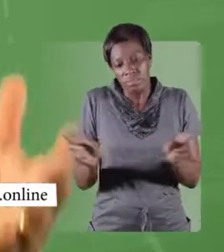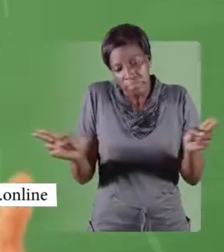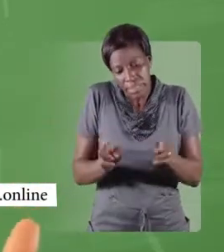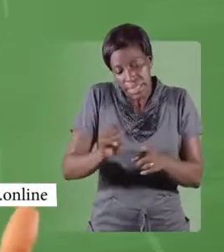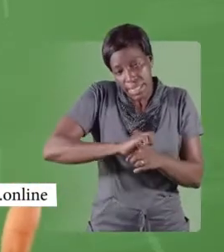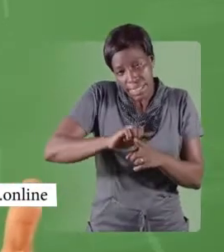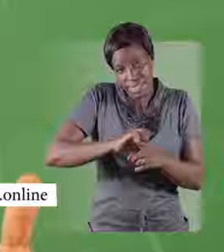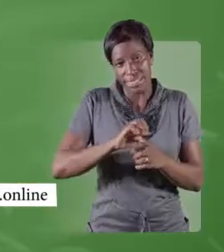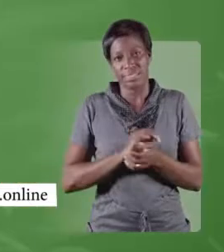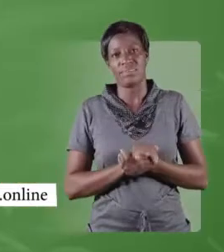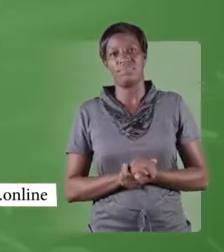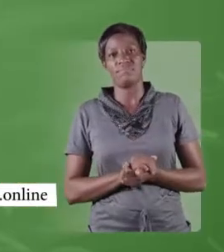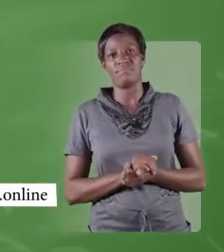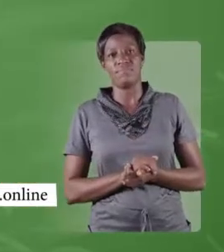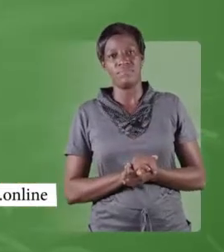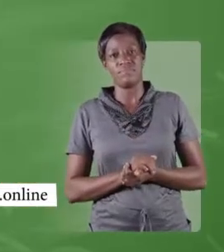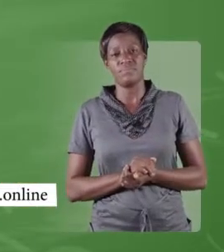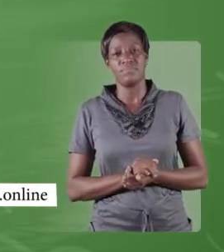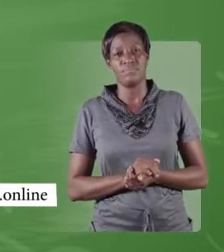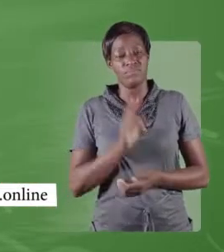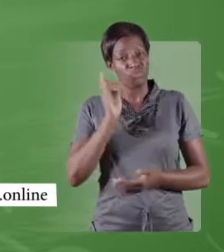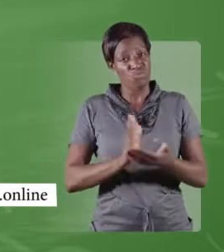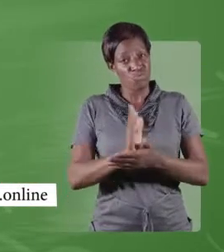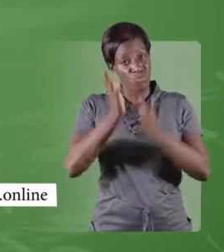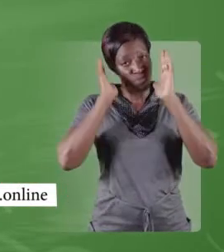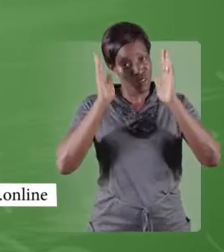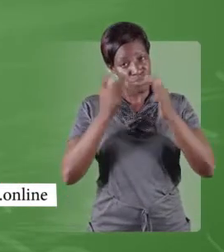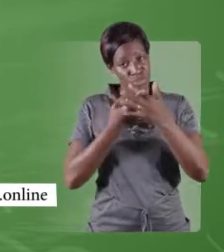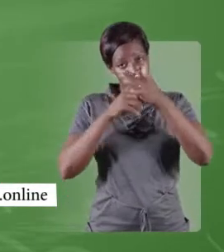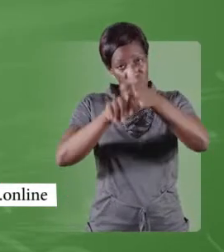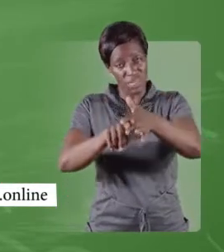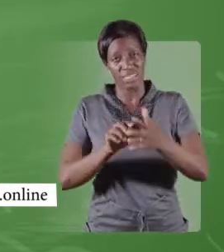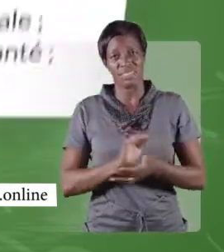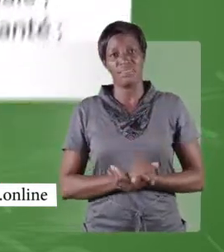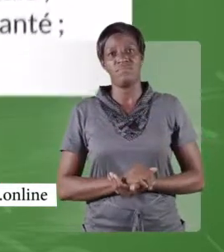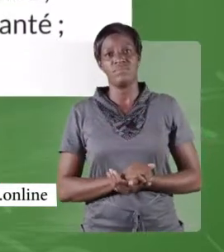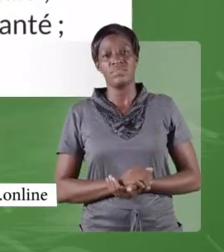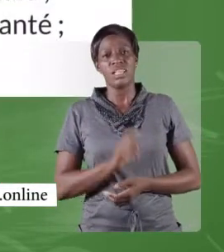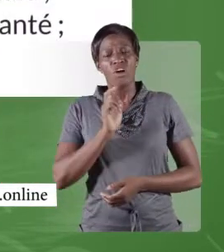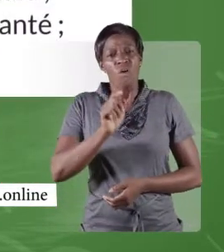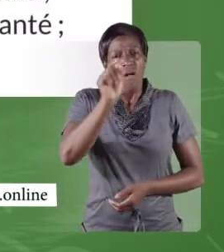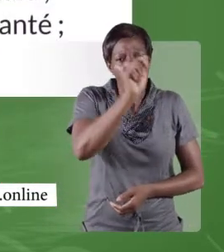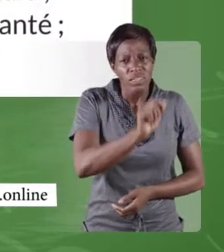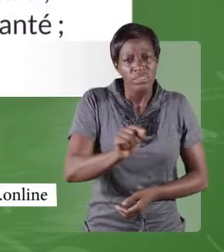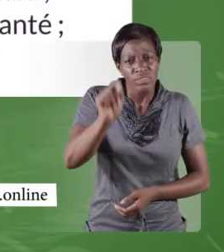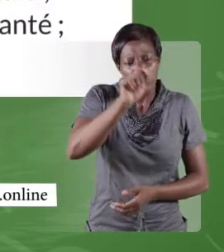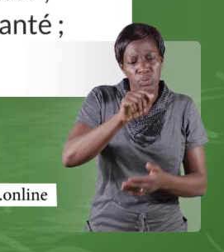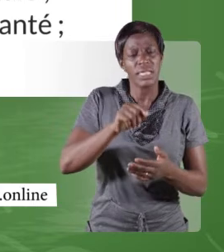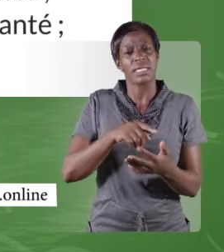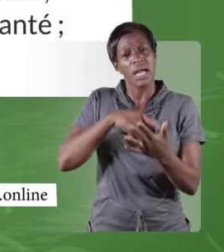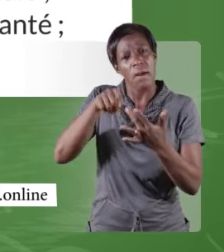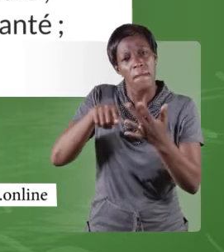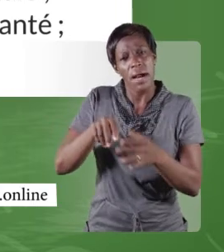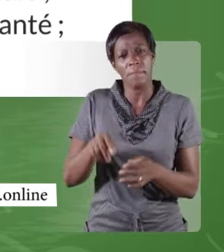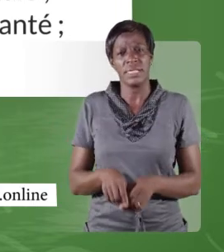activité d'application. Vous êtes prêts? On y va. Entoure parmi les propositions suivantes